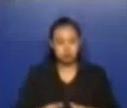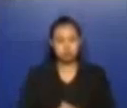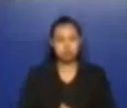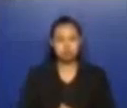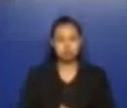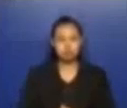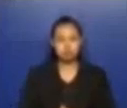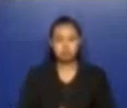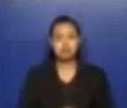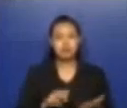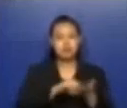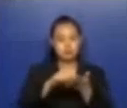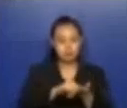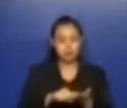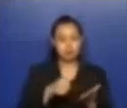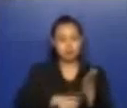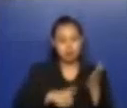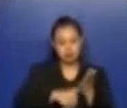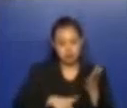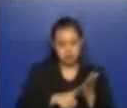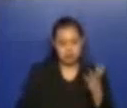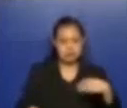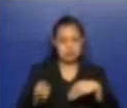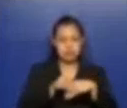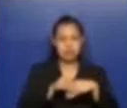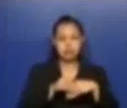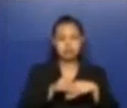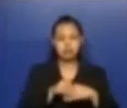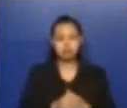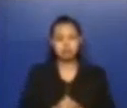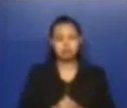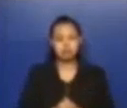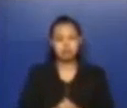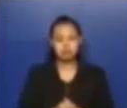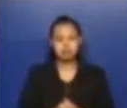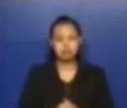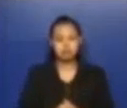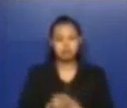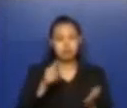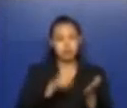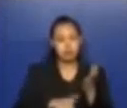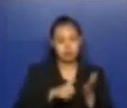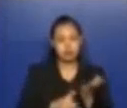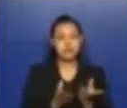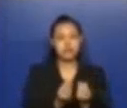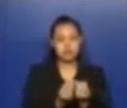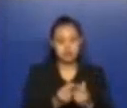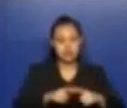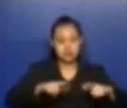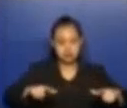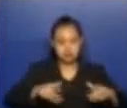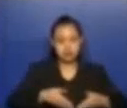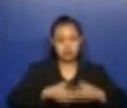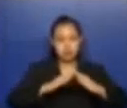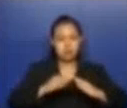งภาษีขึ้นมาตัวหนึ่งครับเรียกว่าภาษีที่ดินและสิ่งปลูกสร้